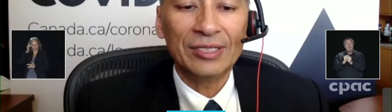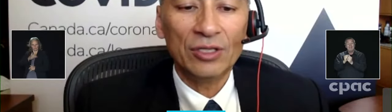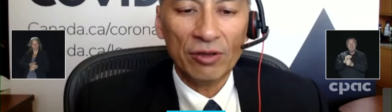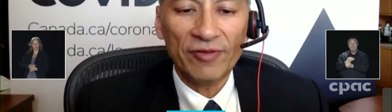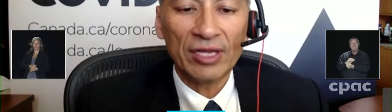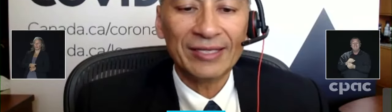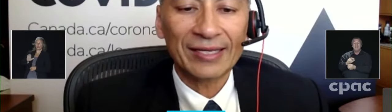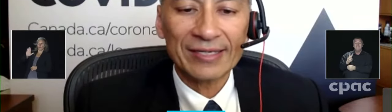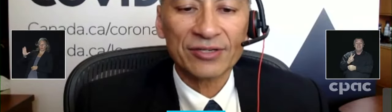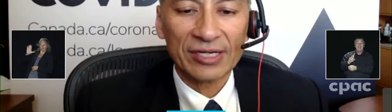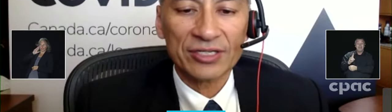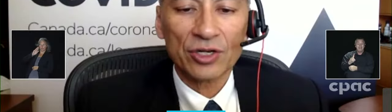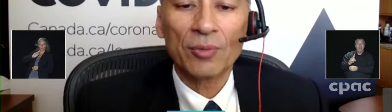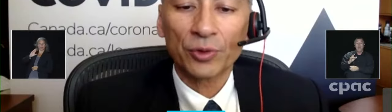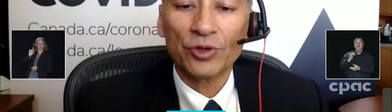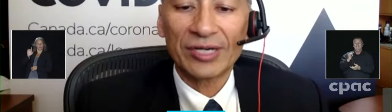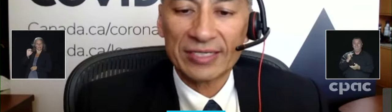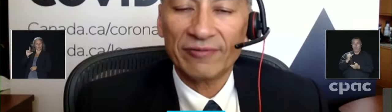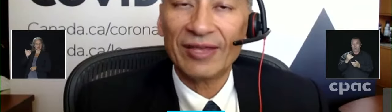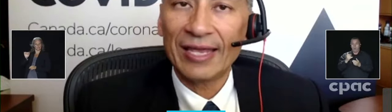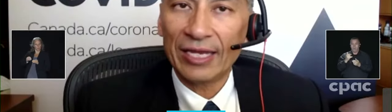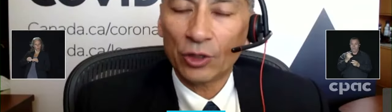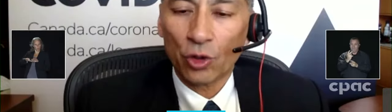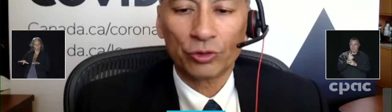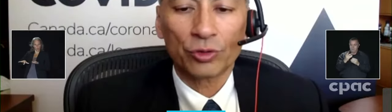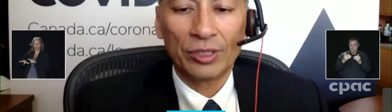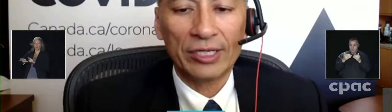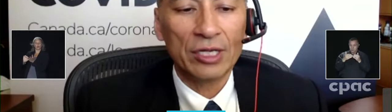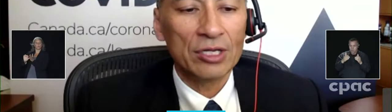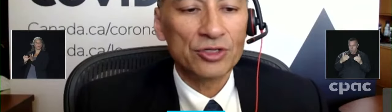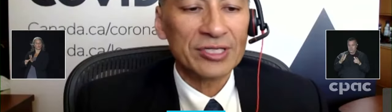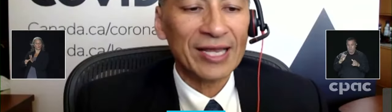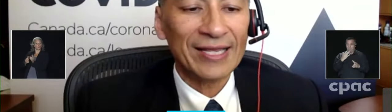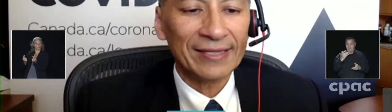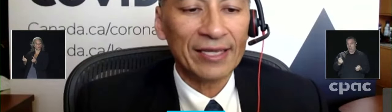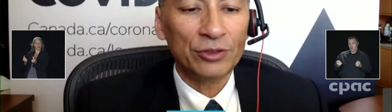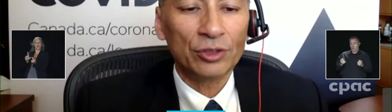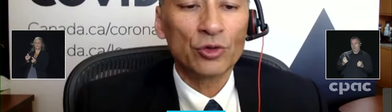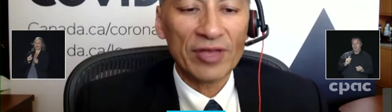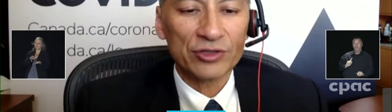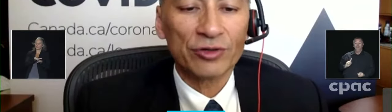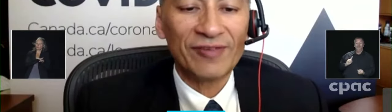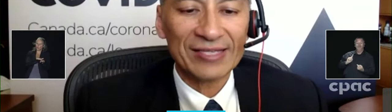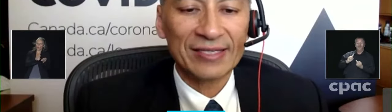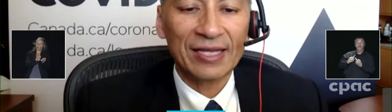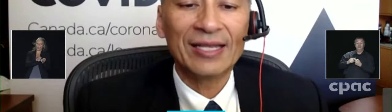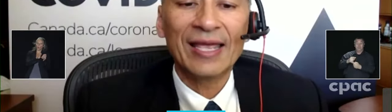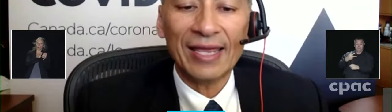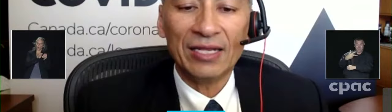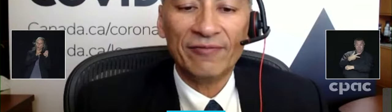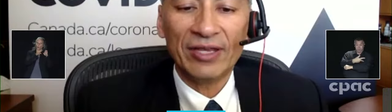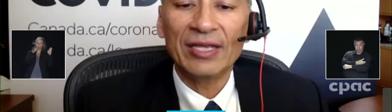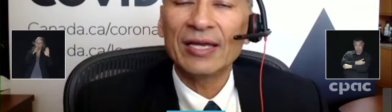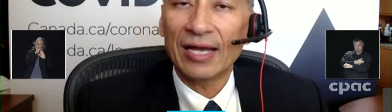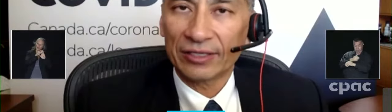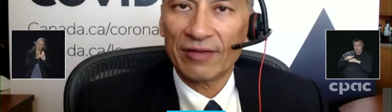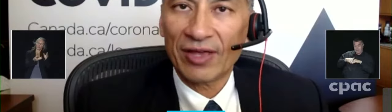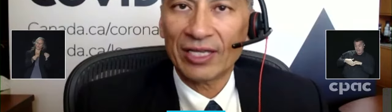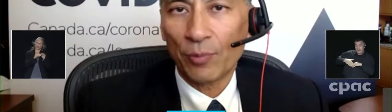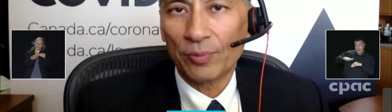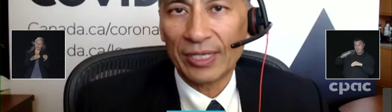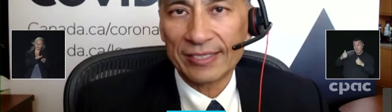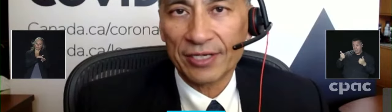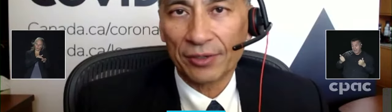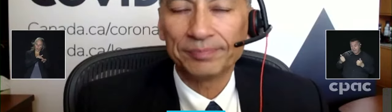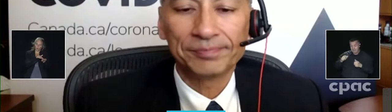nécessité d'une levée des restrictions progressives et contrôlées jusqu'à l'atteinte d'une couverture vaccinale élevée à